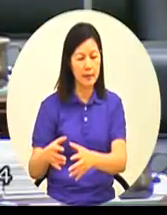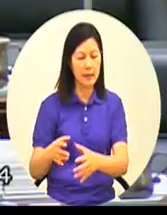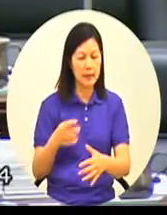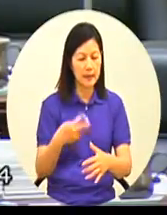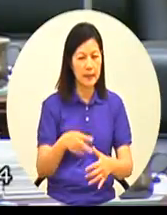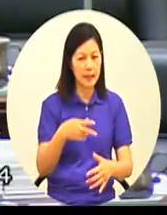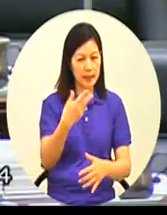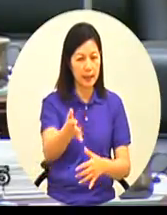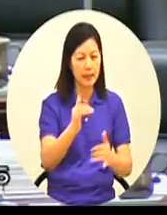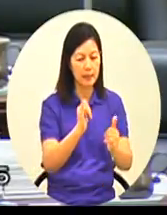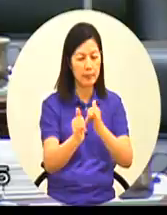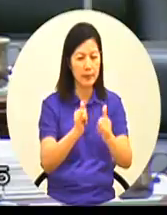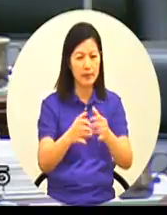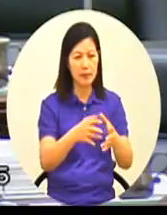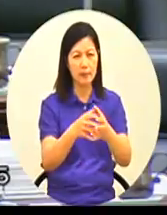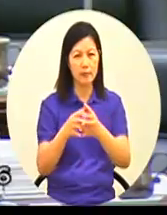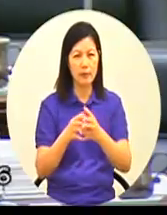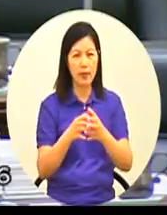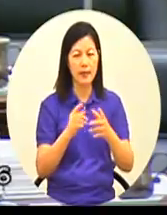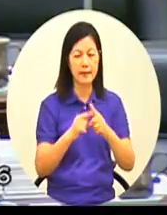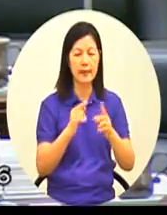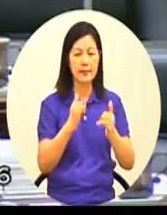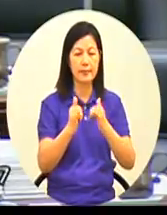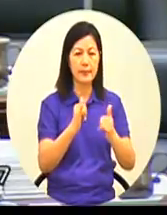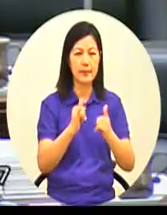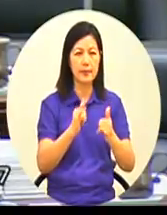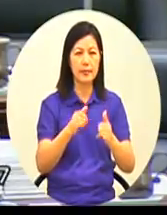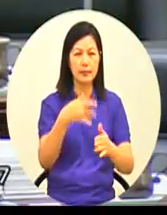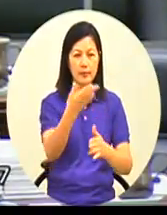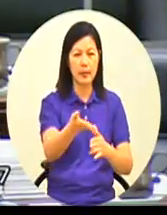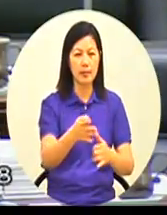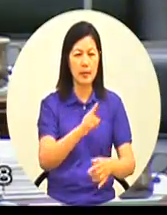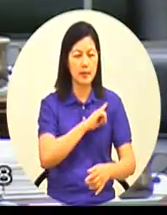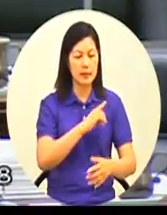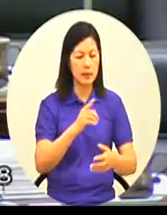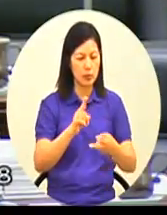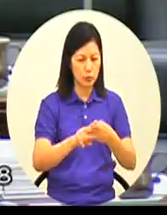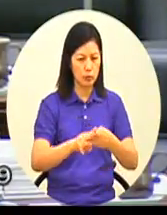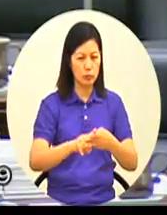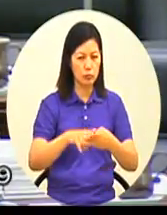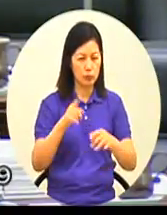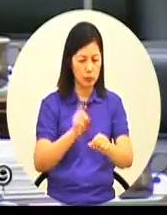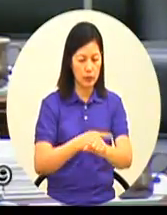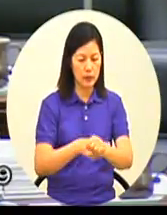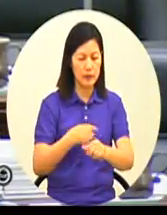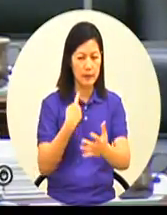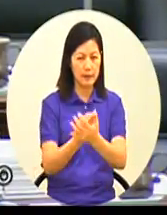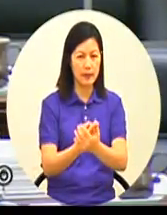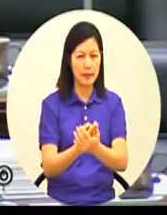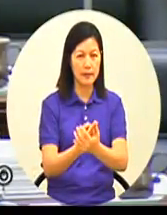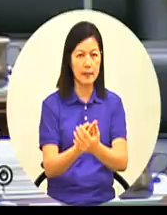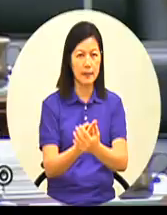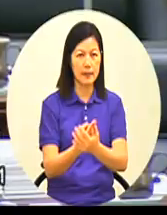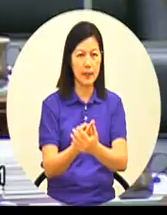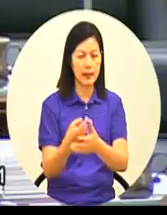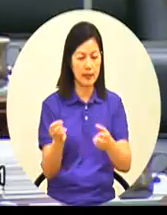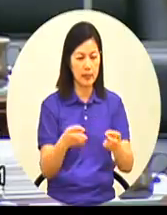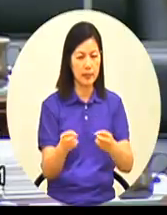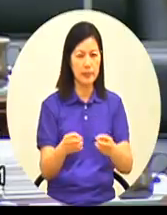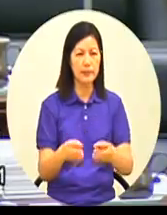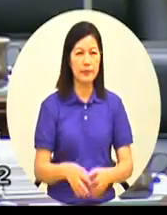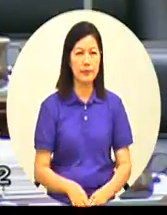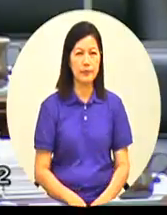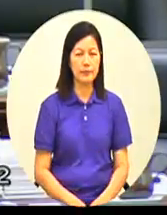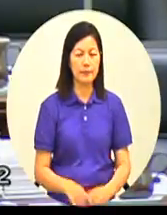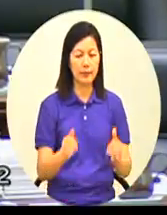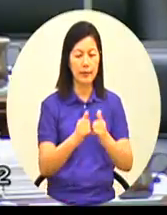民间团体甚至是人民有自主性的去参加各样的公民式的论坛，不是民意